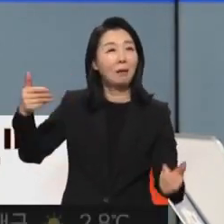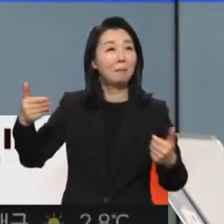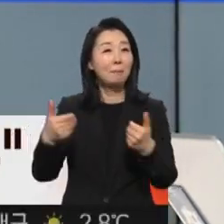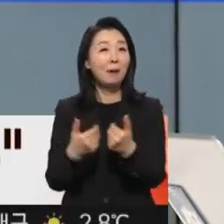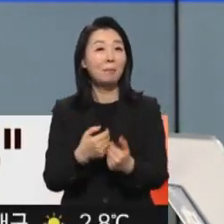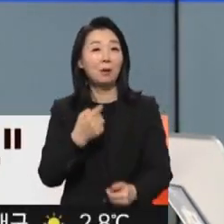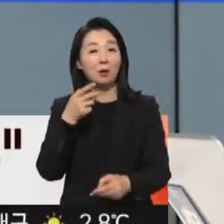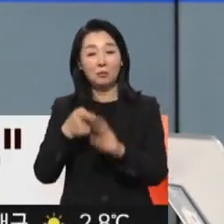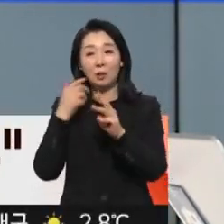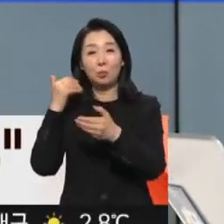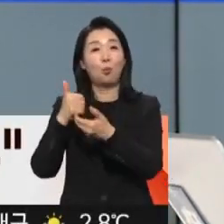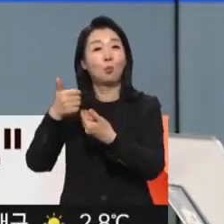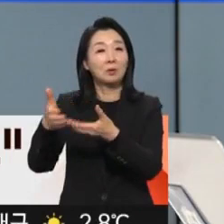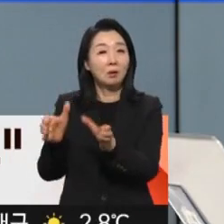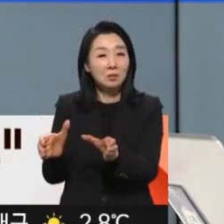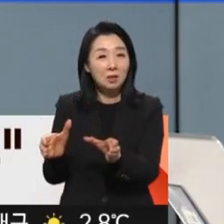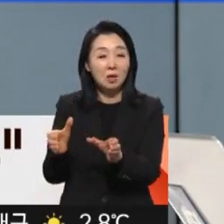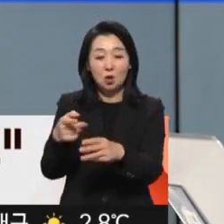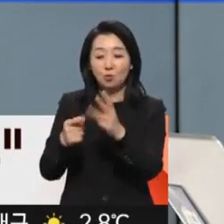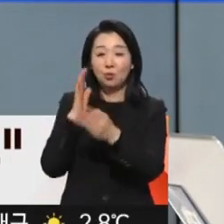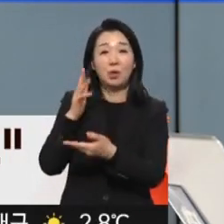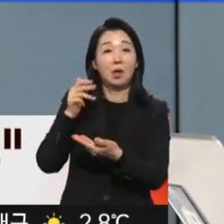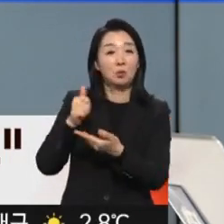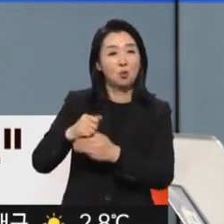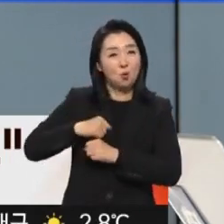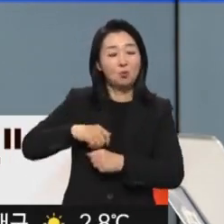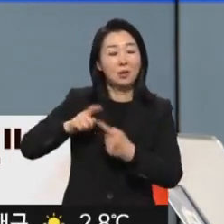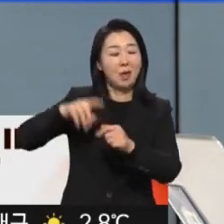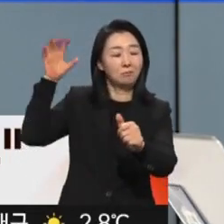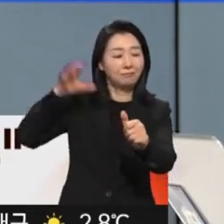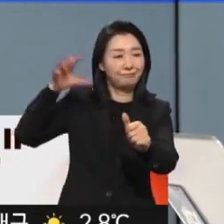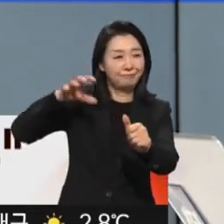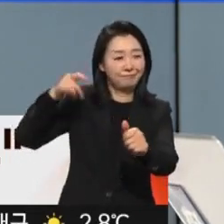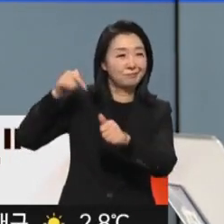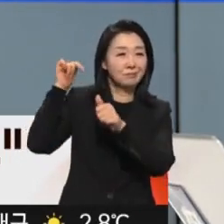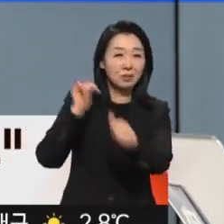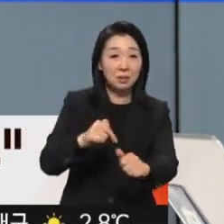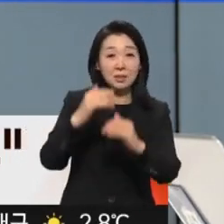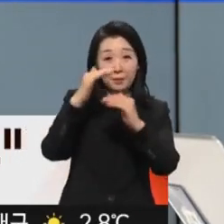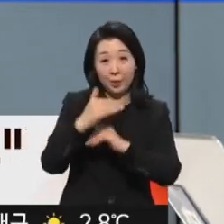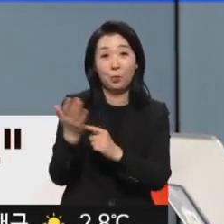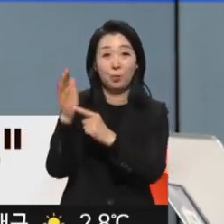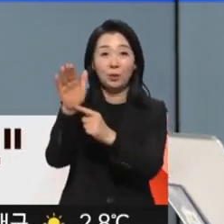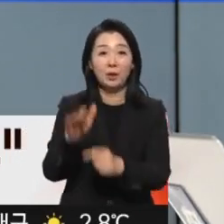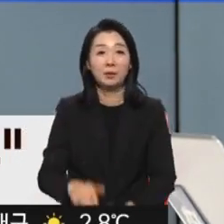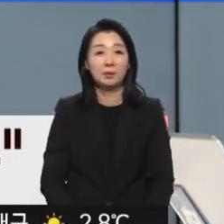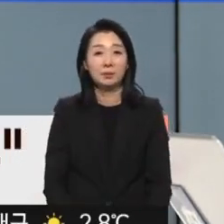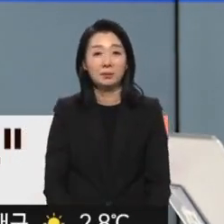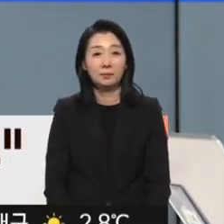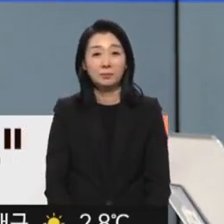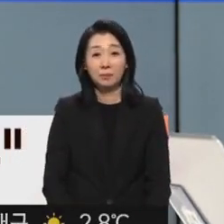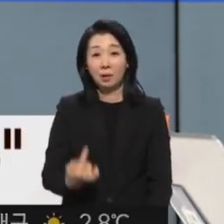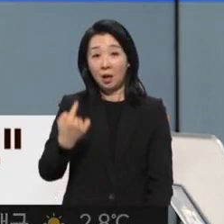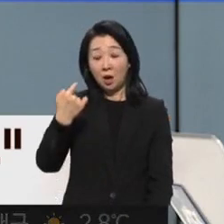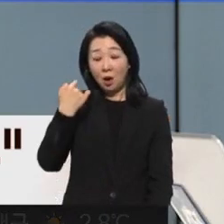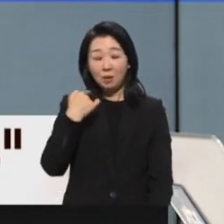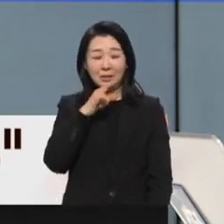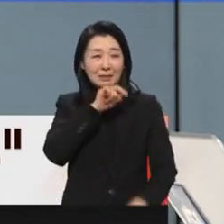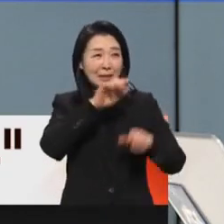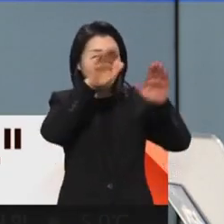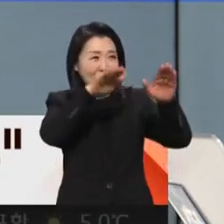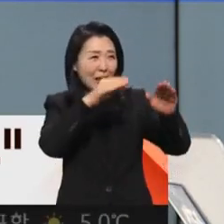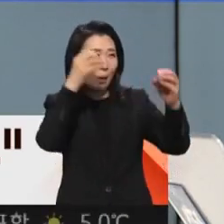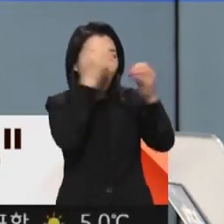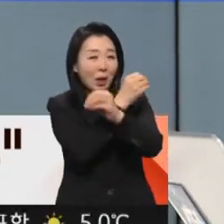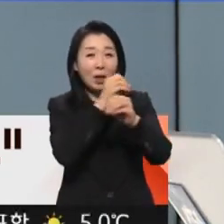성격으로 대통령실에서는 오늘 윤 대통령의 군에 대한 질타 및 지시 내용을 자세히 공개했습니다. 그런 가운데 어제 새때에 이어서